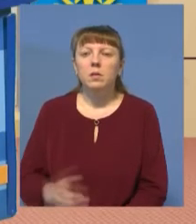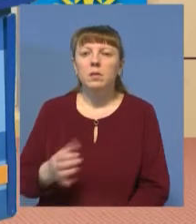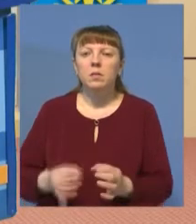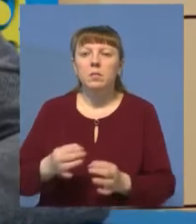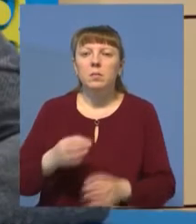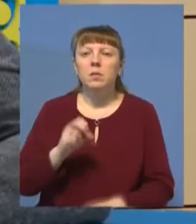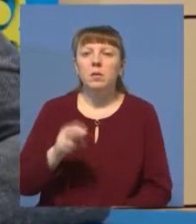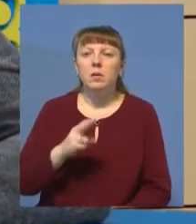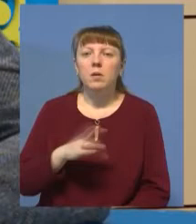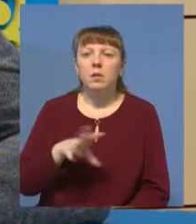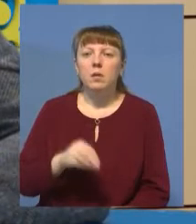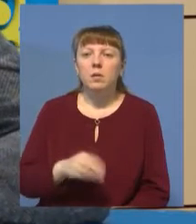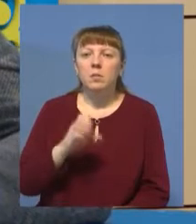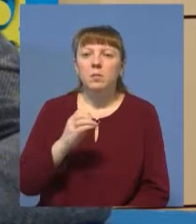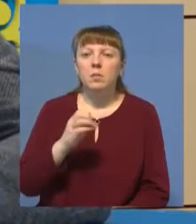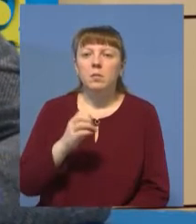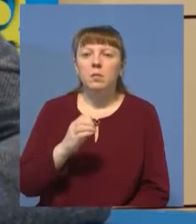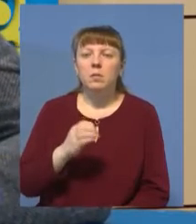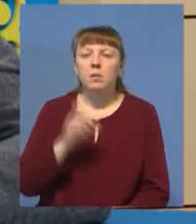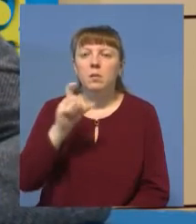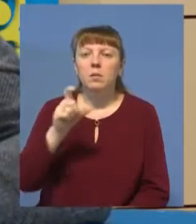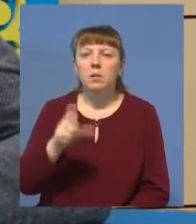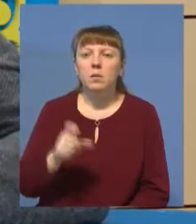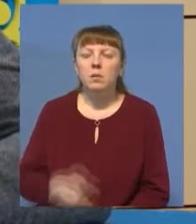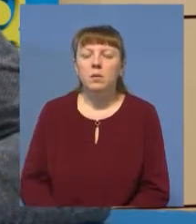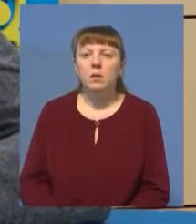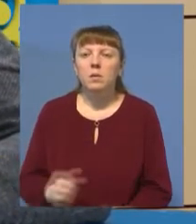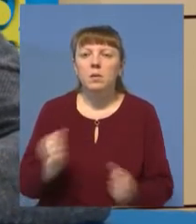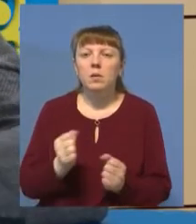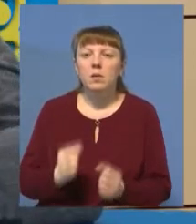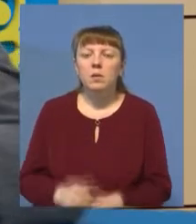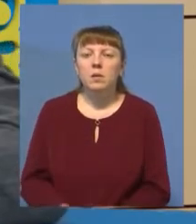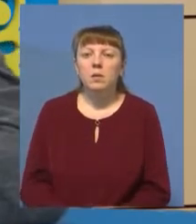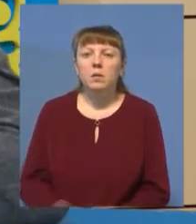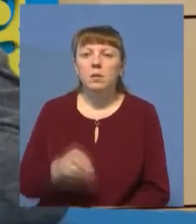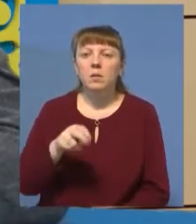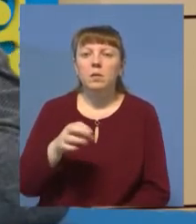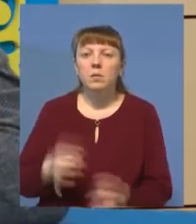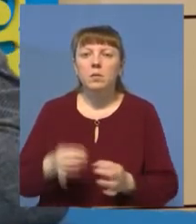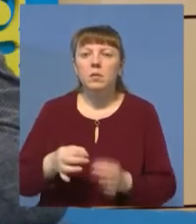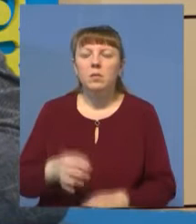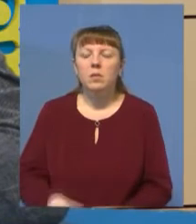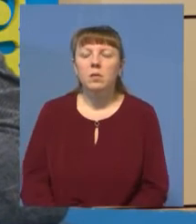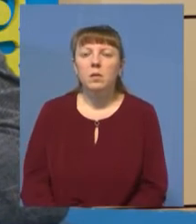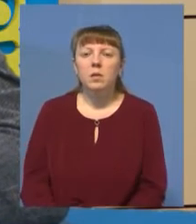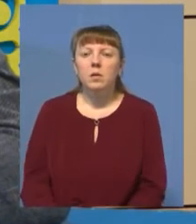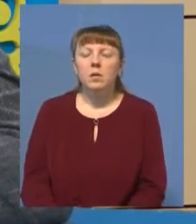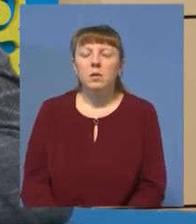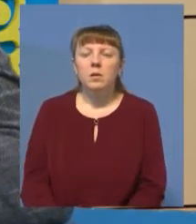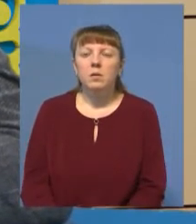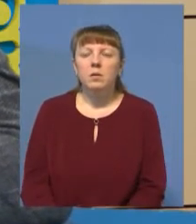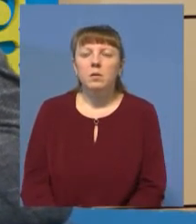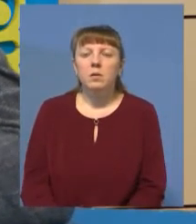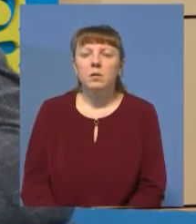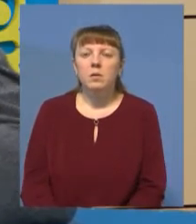потому что очень многие граждане побаиваются уже доводить дело до судебного